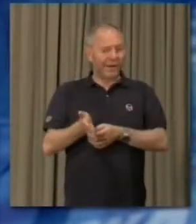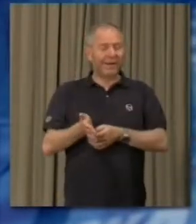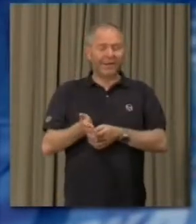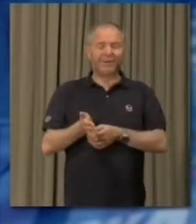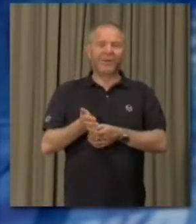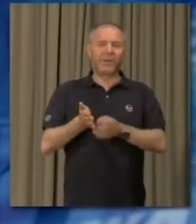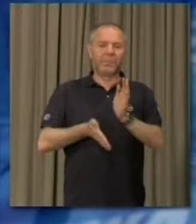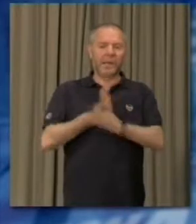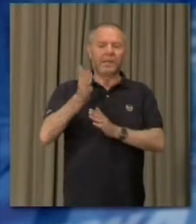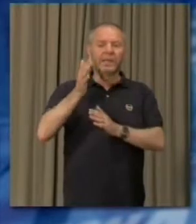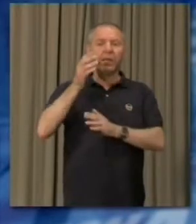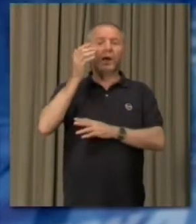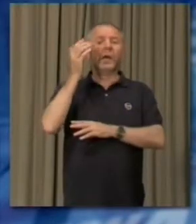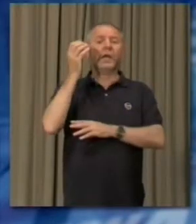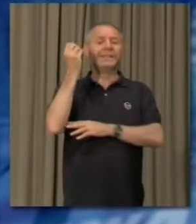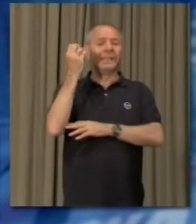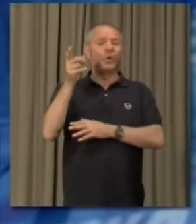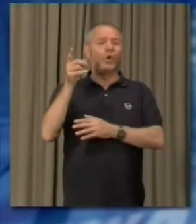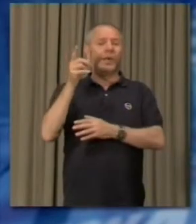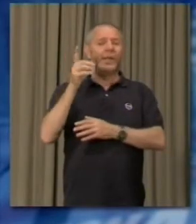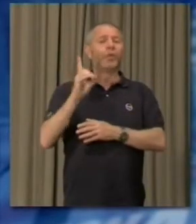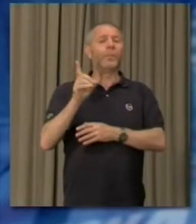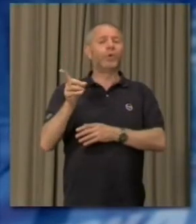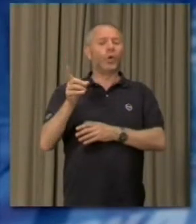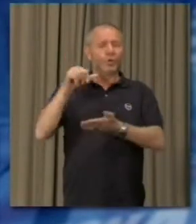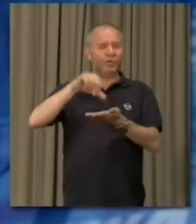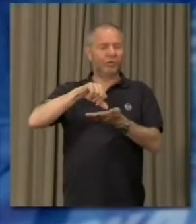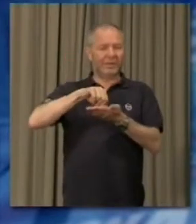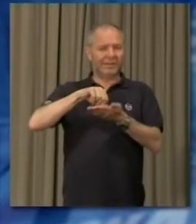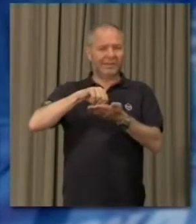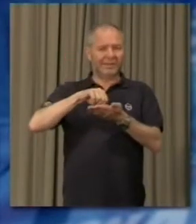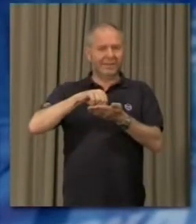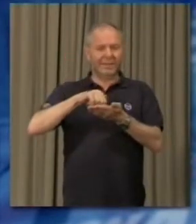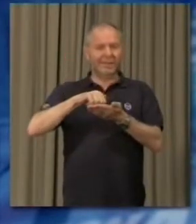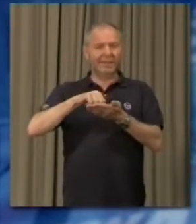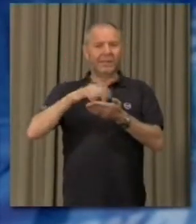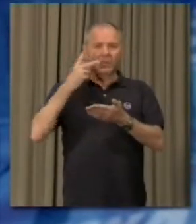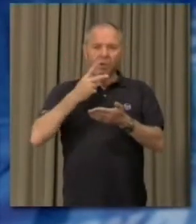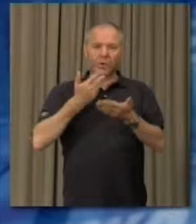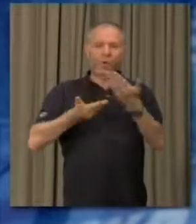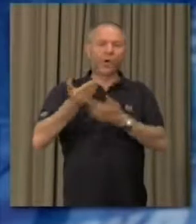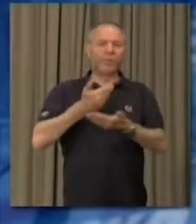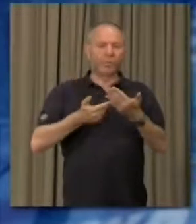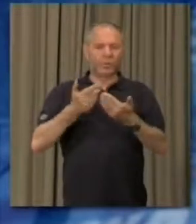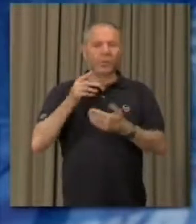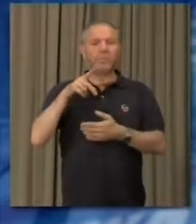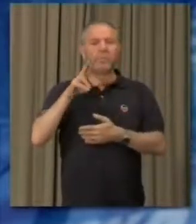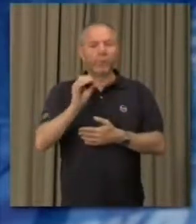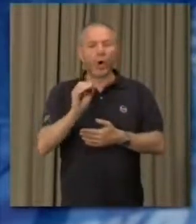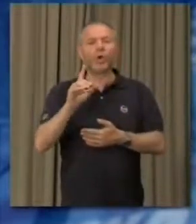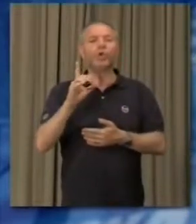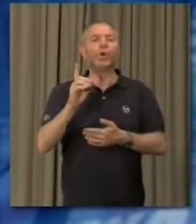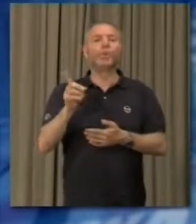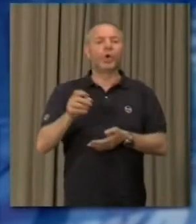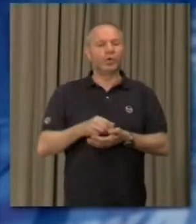detto, dal centro di Domodossola ed è stata inserita nel ricco programma del Giugno Insieme, grazie alla preziosa collaborazione della Pro Domodossola.